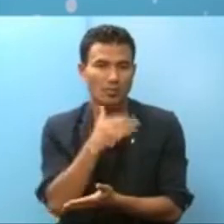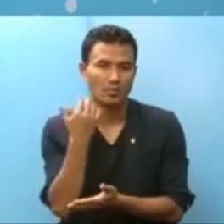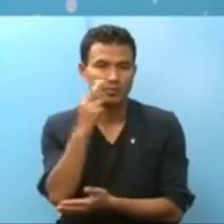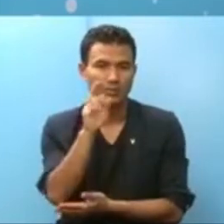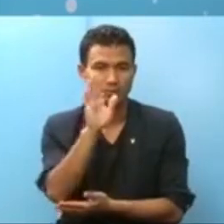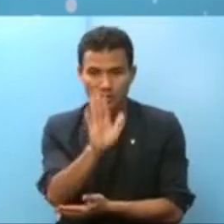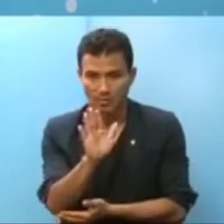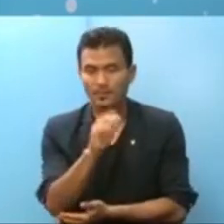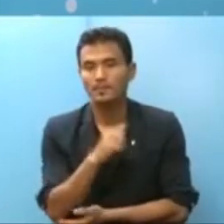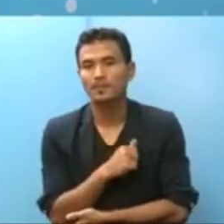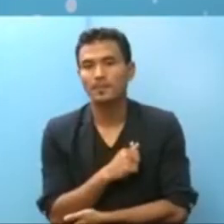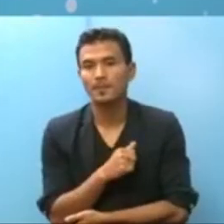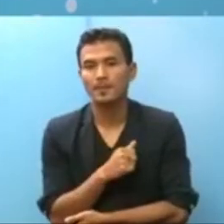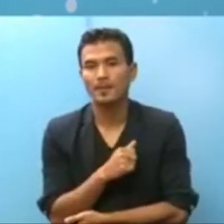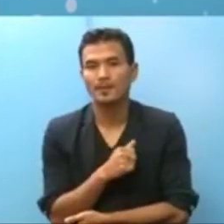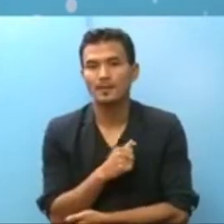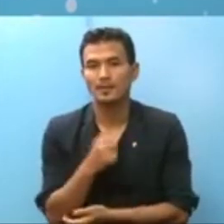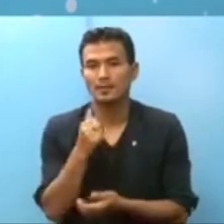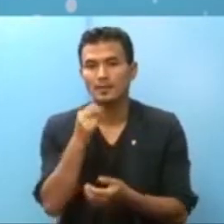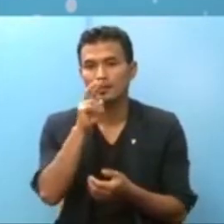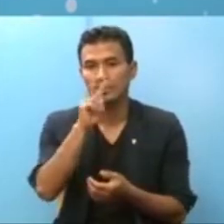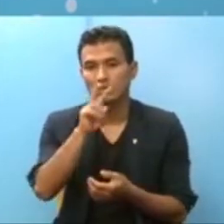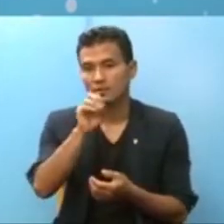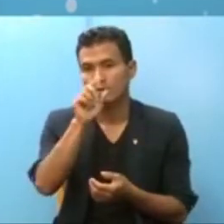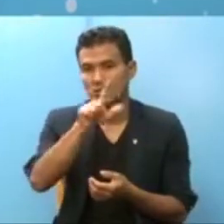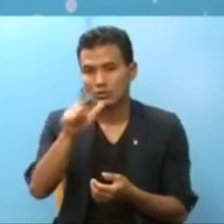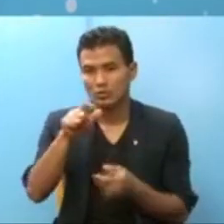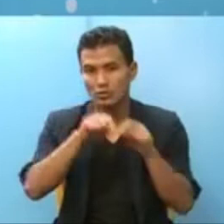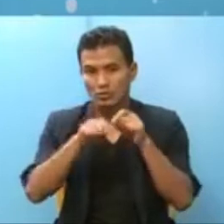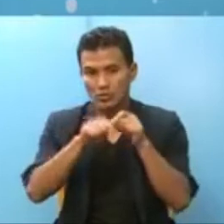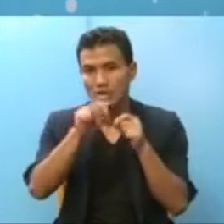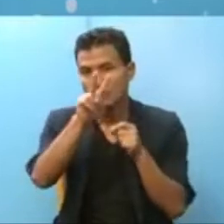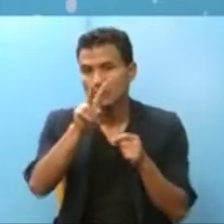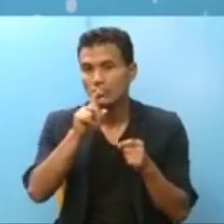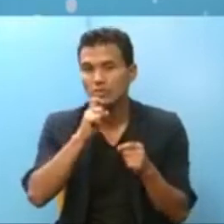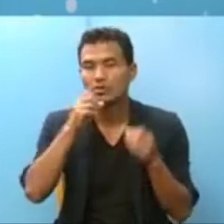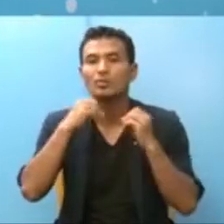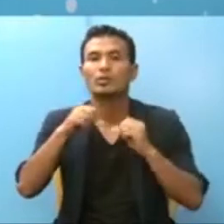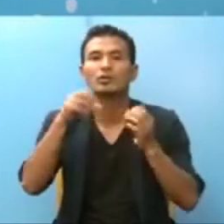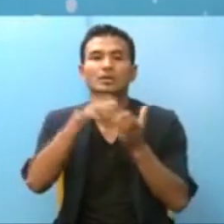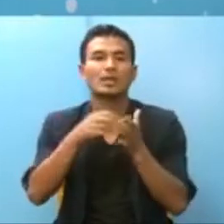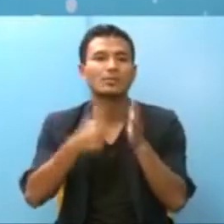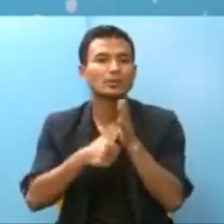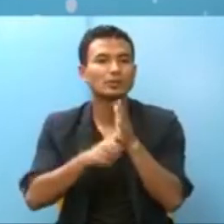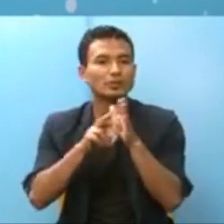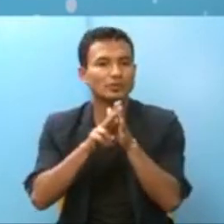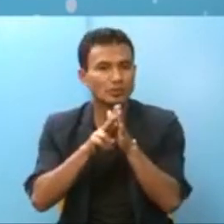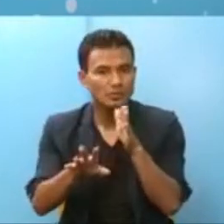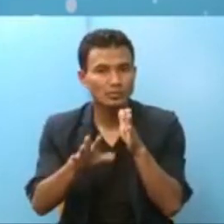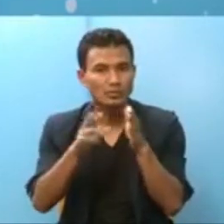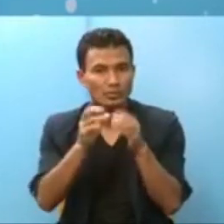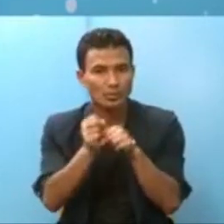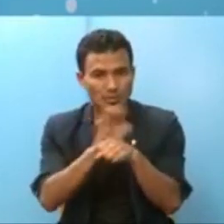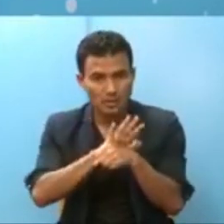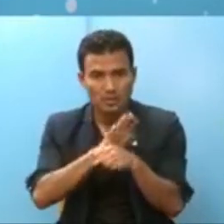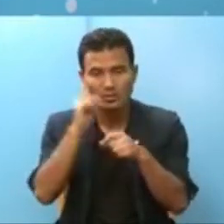बायेको छा मीती सतत्तर असार दुई गते प्रयोक्षाला परिछन को नतिजा मा निजको कोवीड